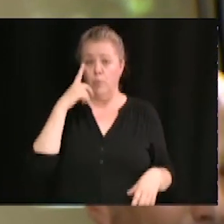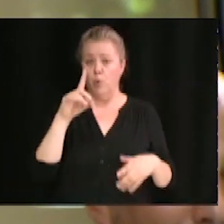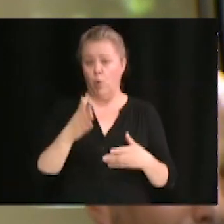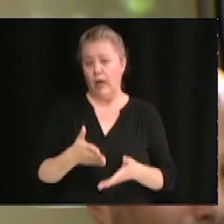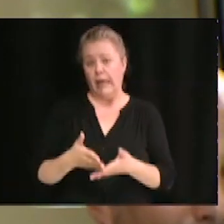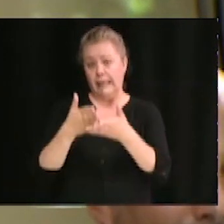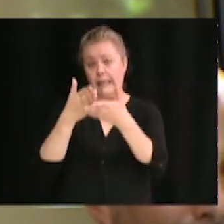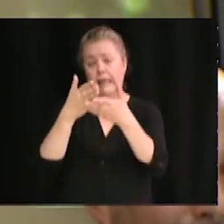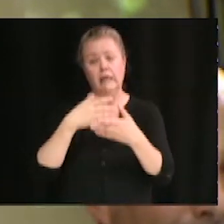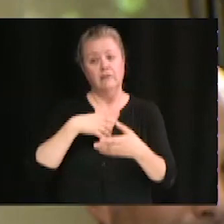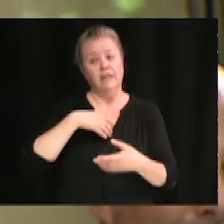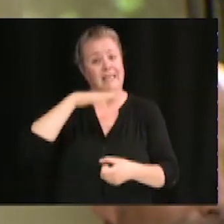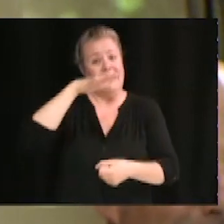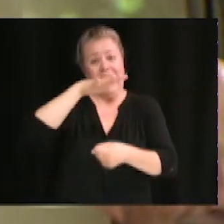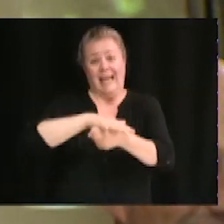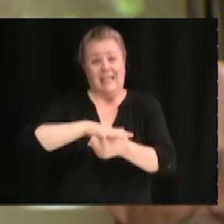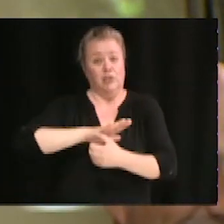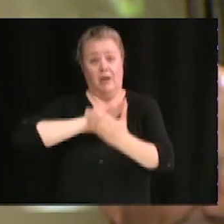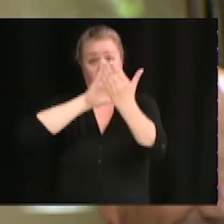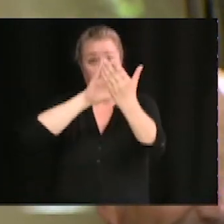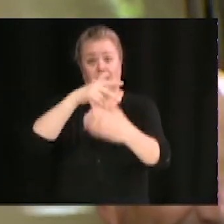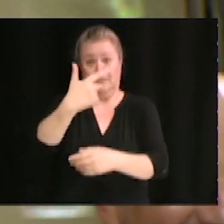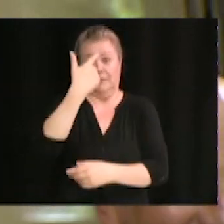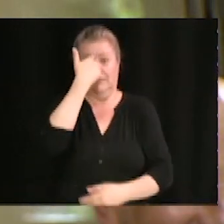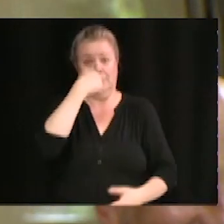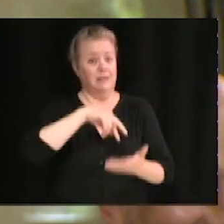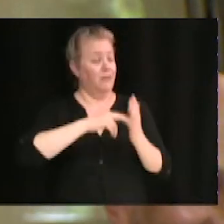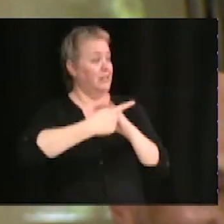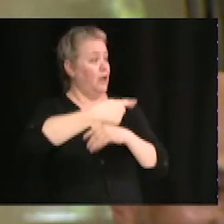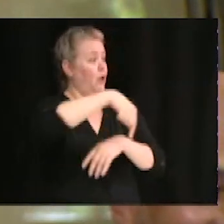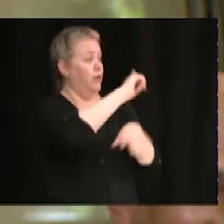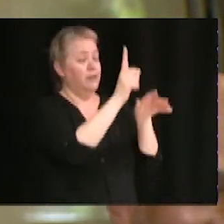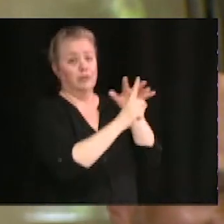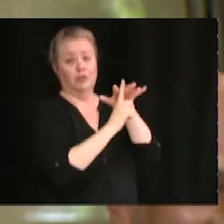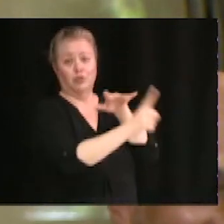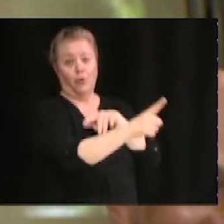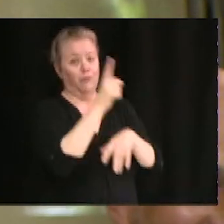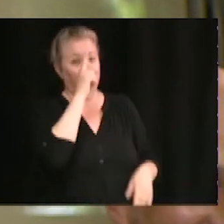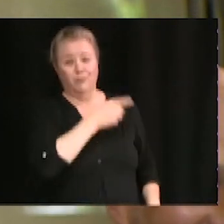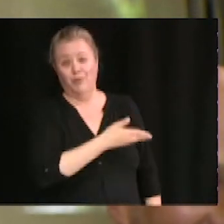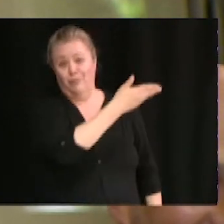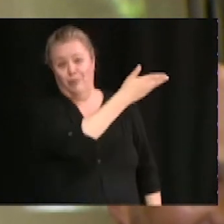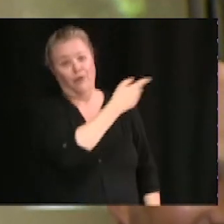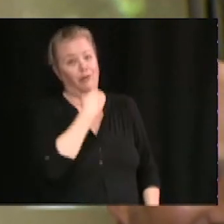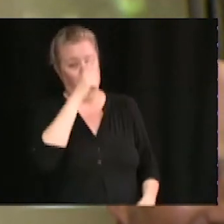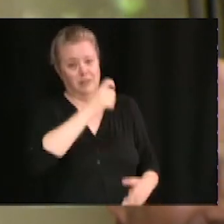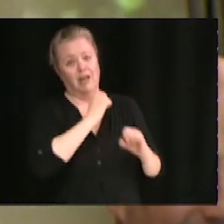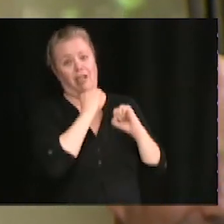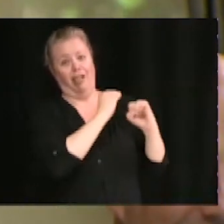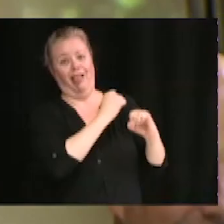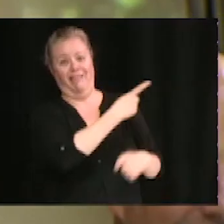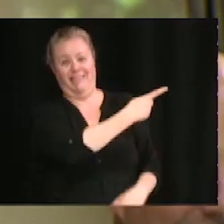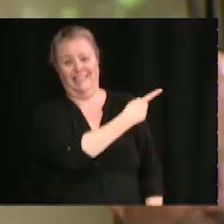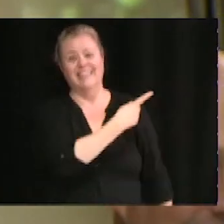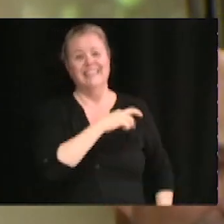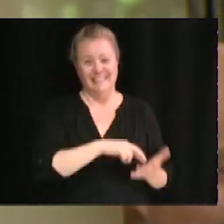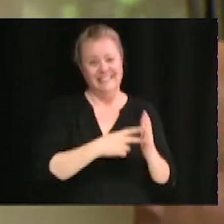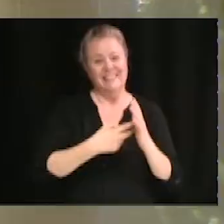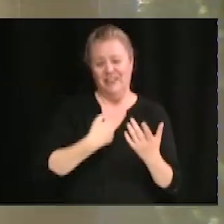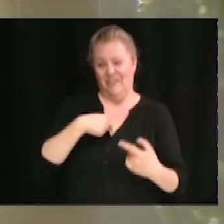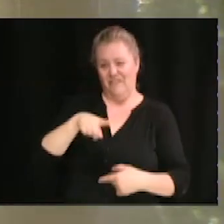c'est un engagement public. Ils ne peuvent plus se défiler, vous le savez. Donc, on ira bénévoler avec vous pour cette cause de l'éducation qui nous tient à cœur.